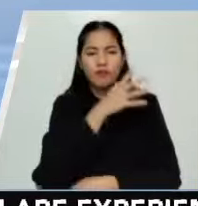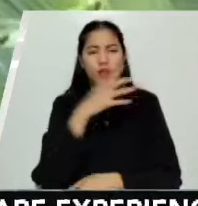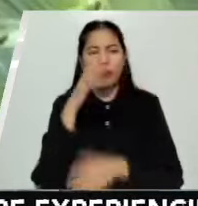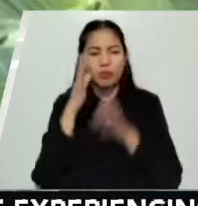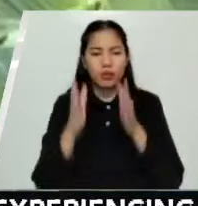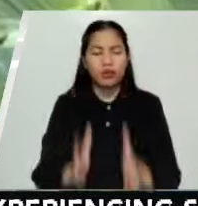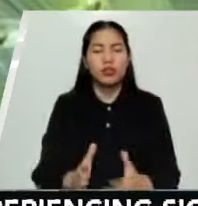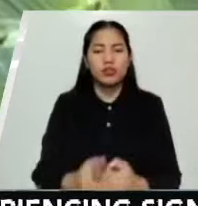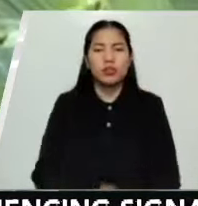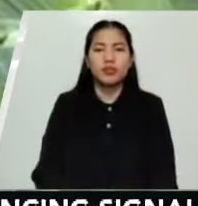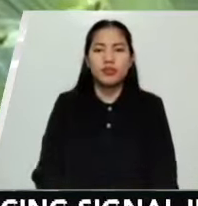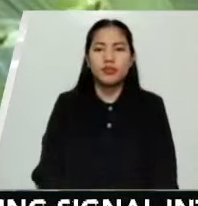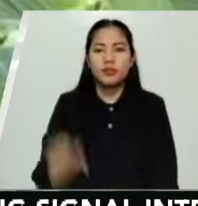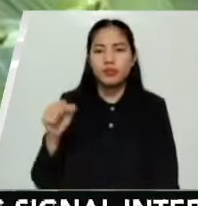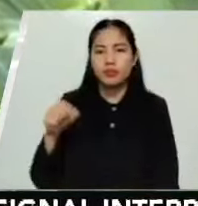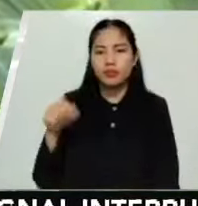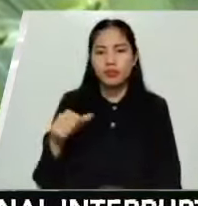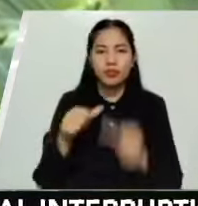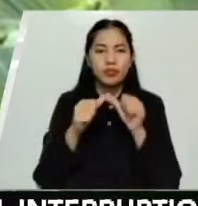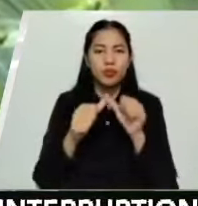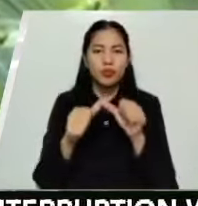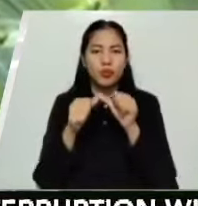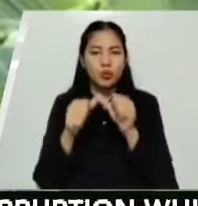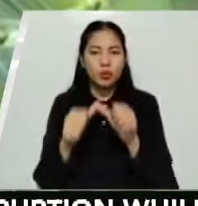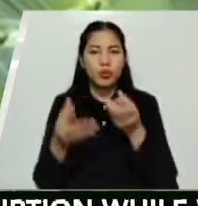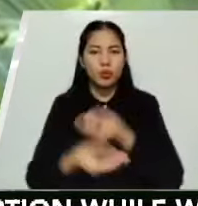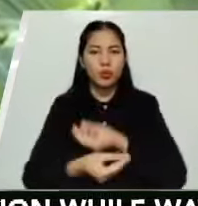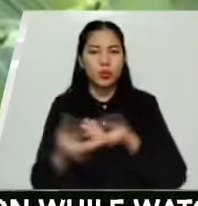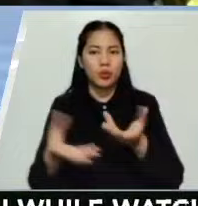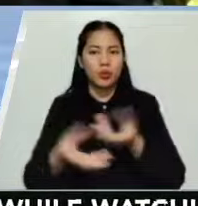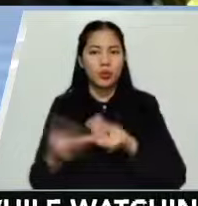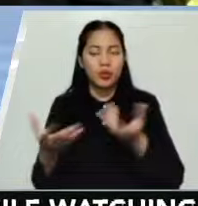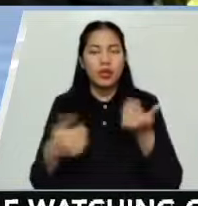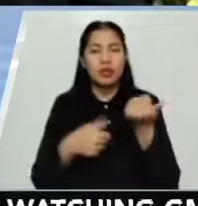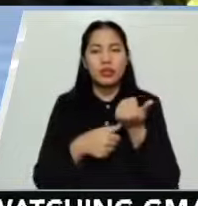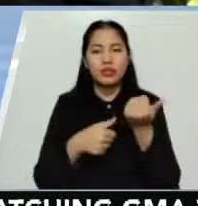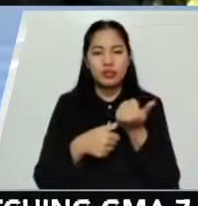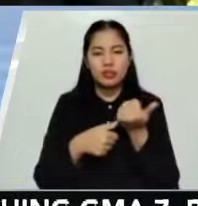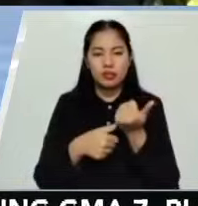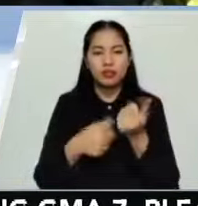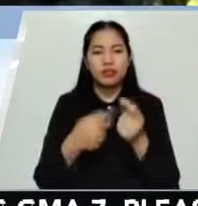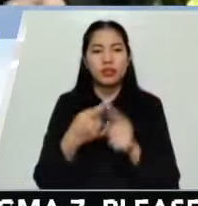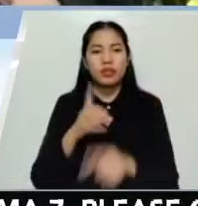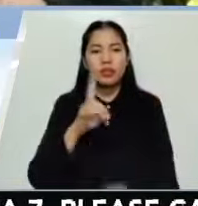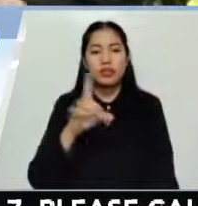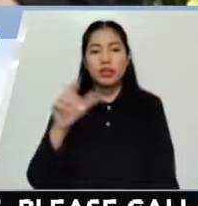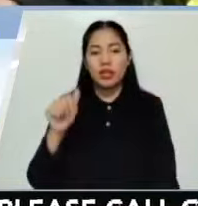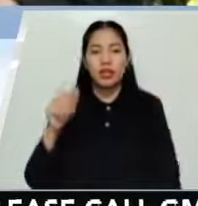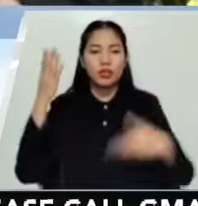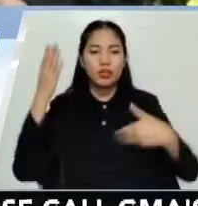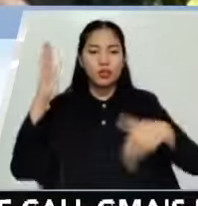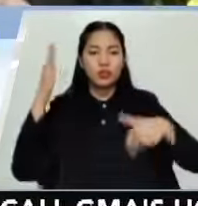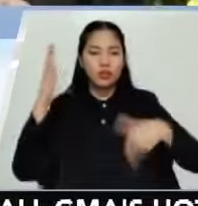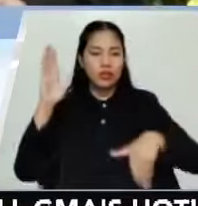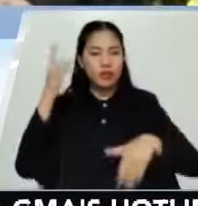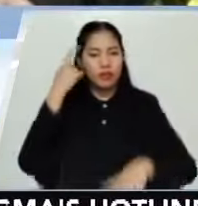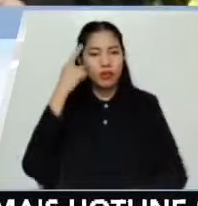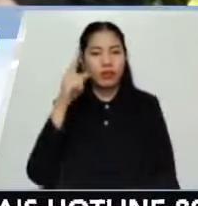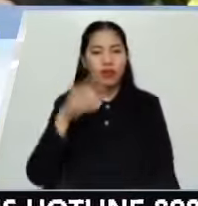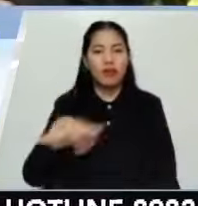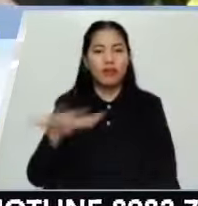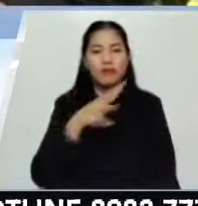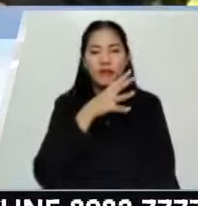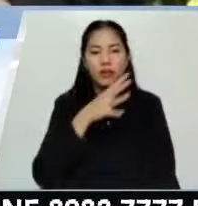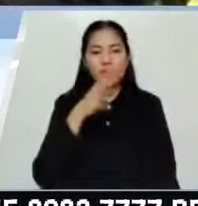Yes coni tuloy-tuloy yung pamahagi ng assistance ng Department of agriculture Cordillera doon sa mga magsasaka na talagang